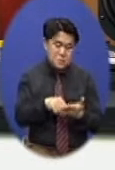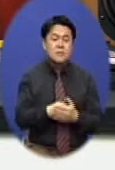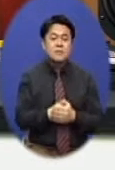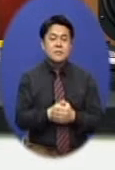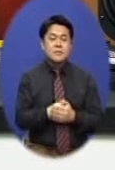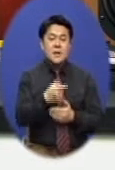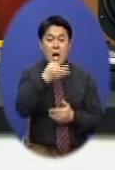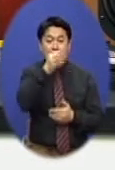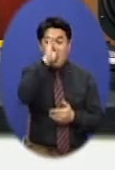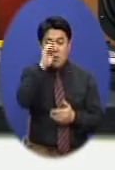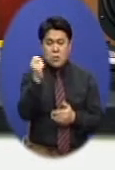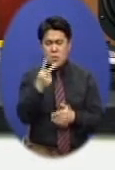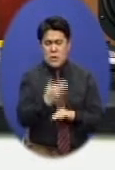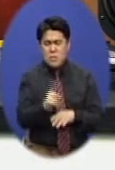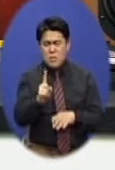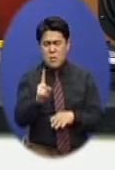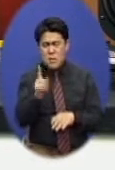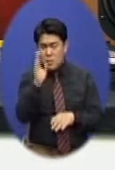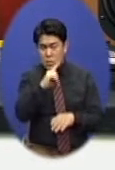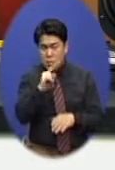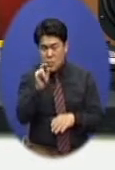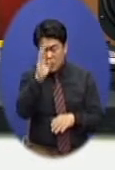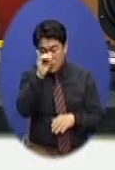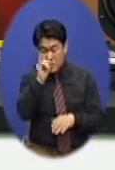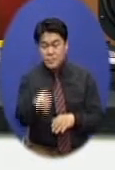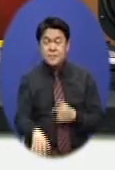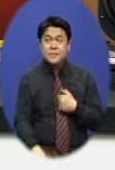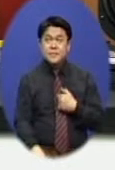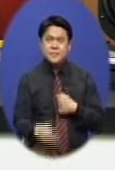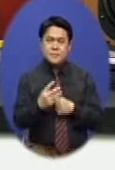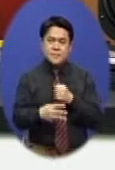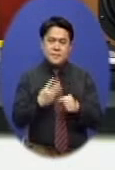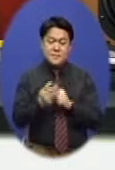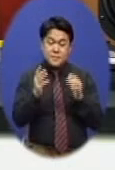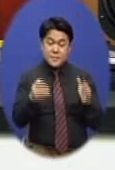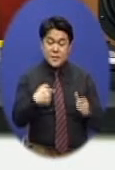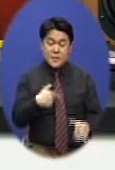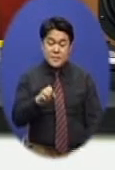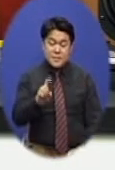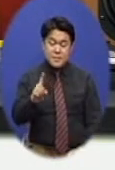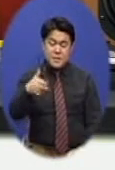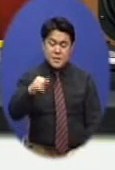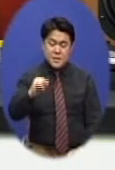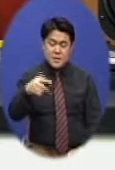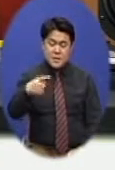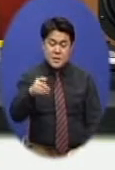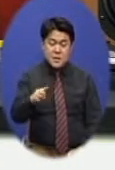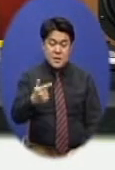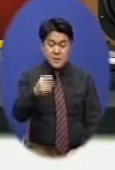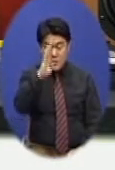그 감기 말고 또 안 좋은 곳이 있으신가요? 지금 네. 한 3년째 파크스병을 다가 3년째 고생하고 있어요.